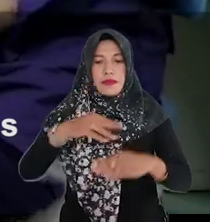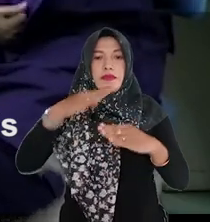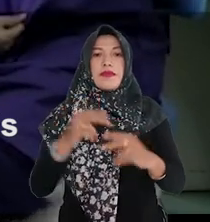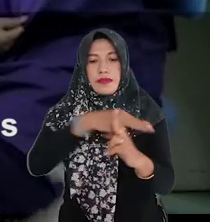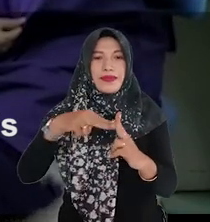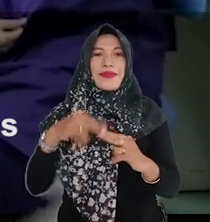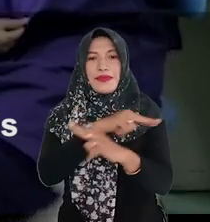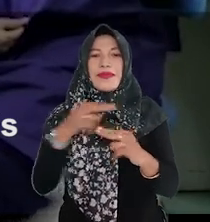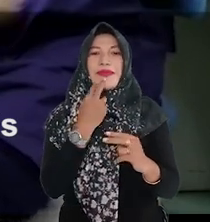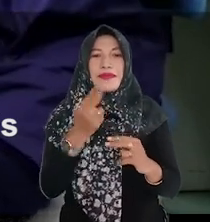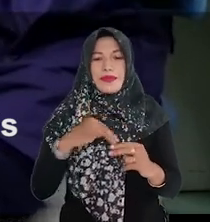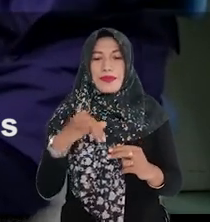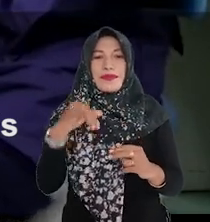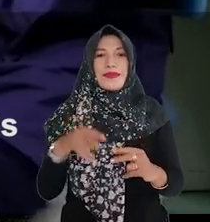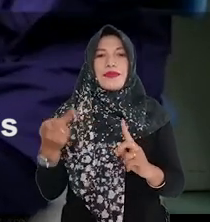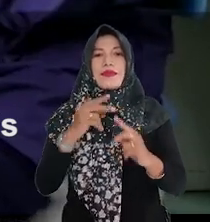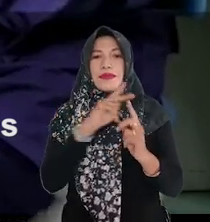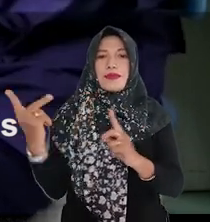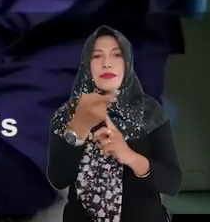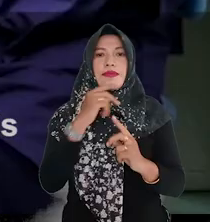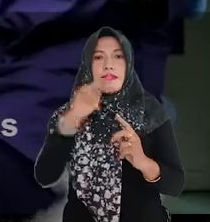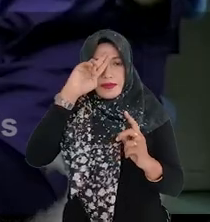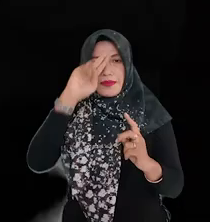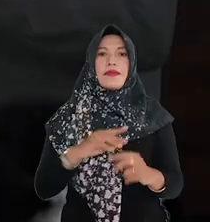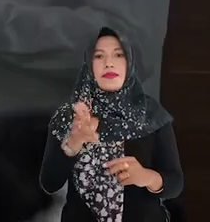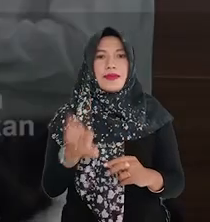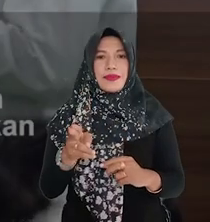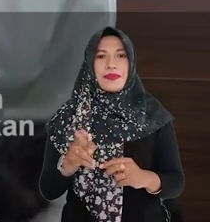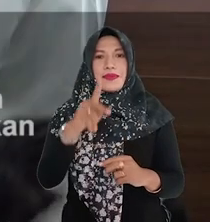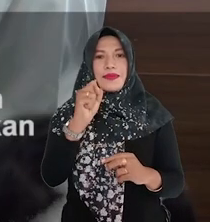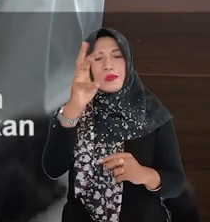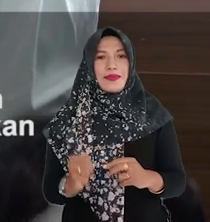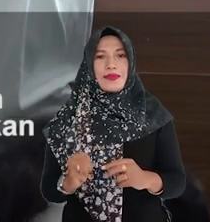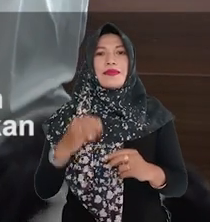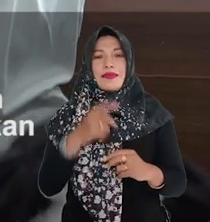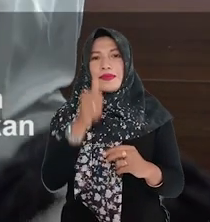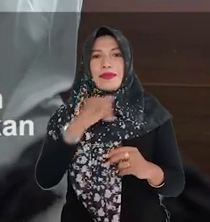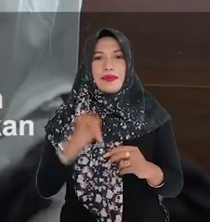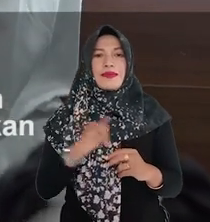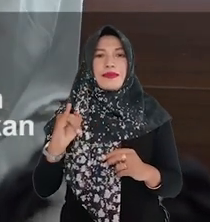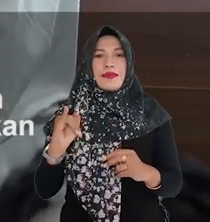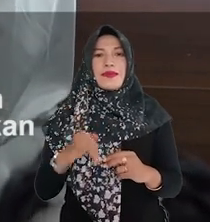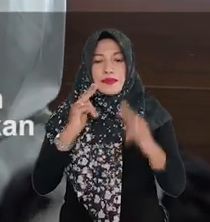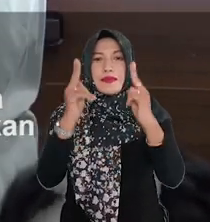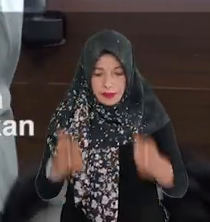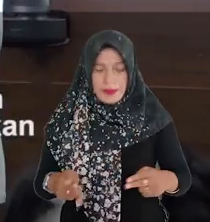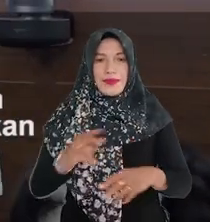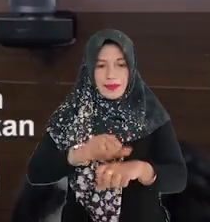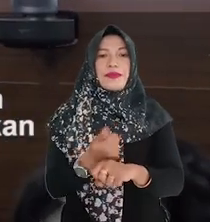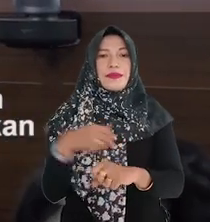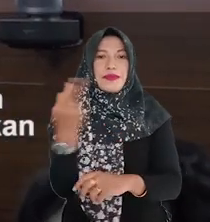tindakan operasi bedah mulut sesuai dengan kondisi klinis 12 Gman Estes iologi